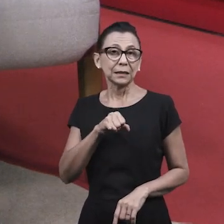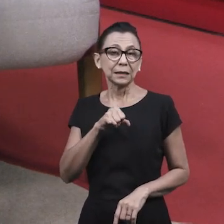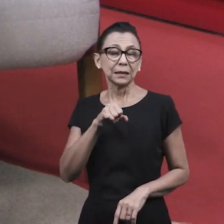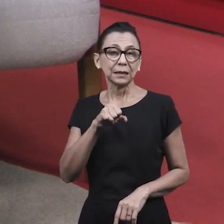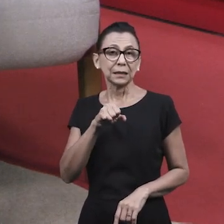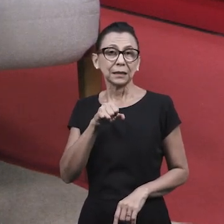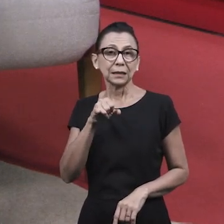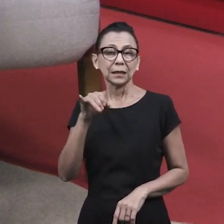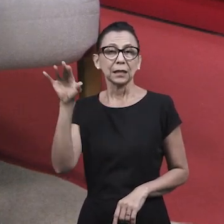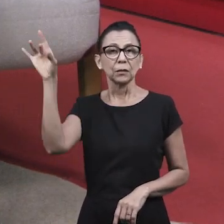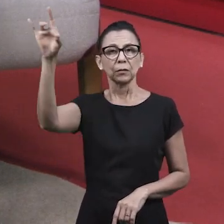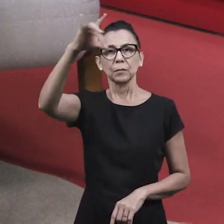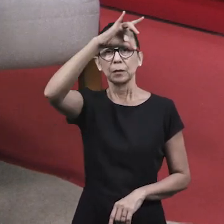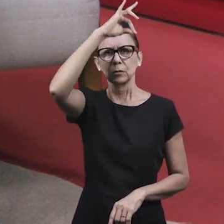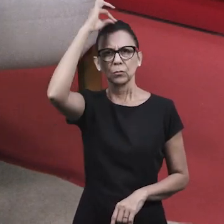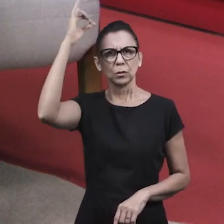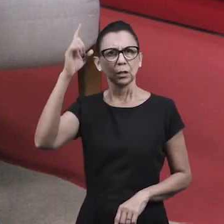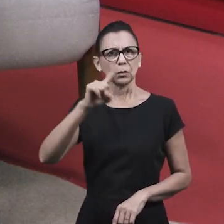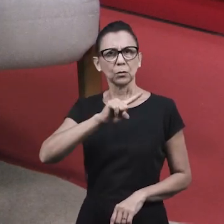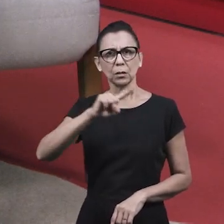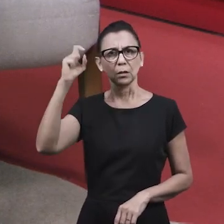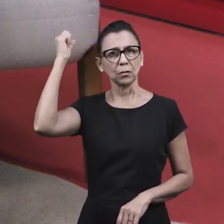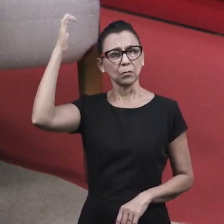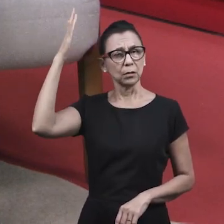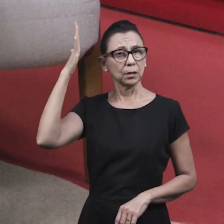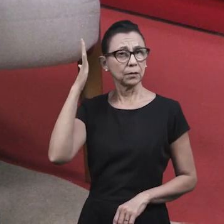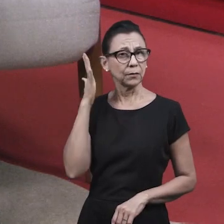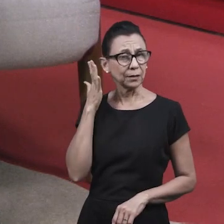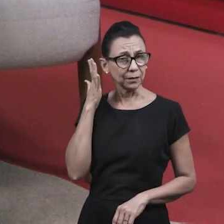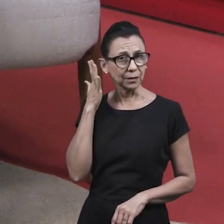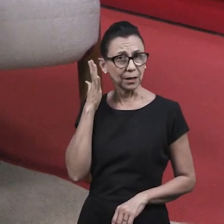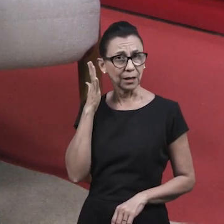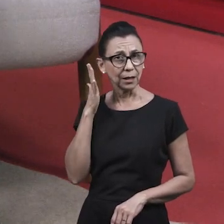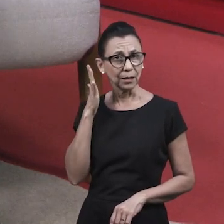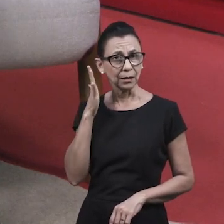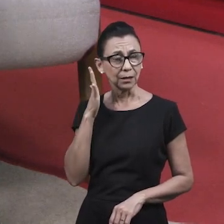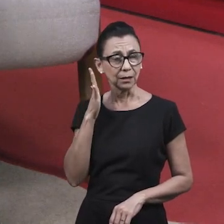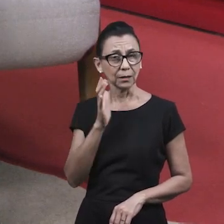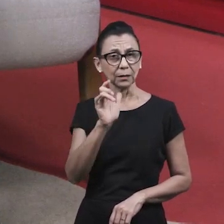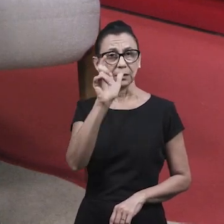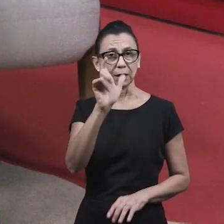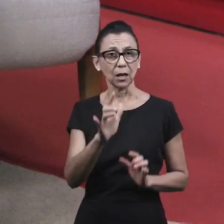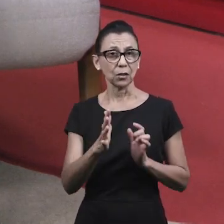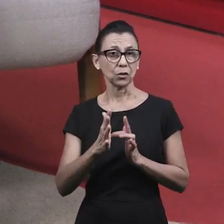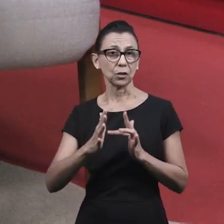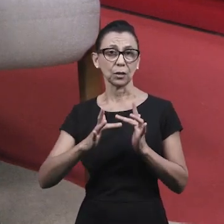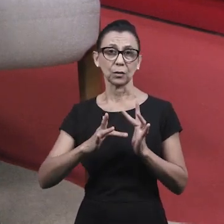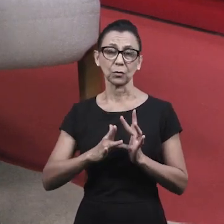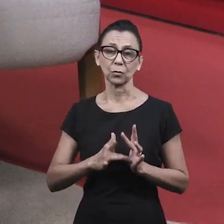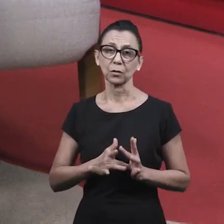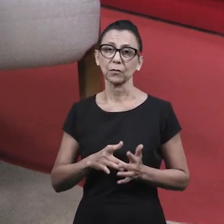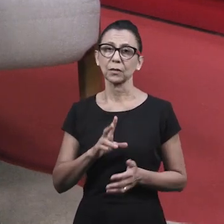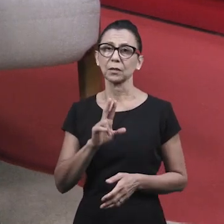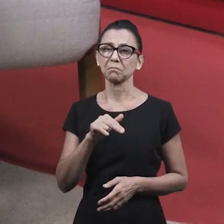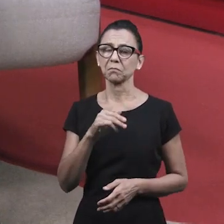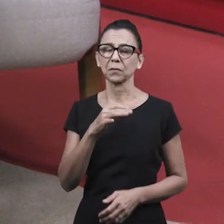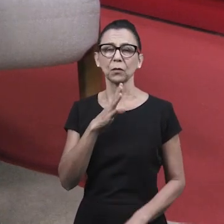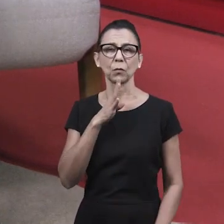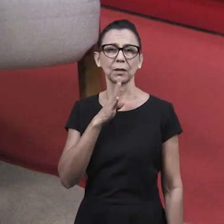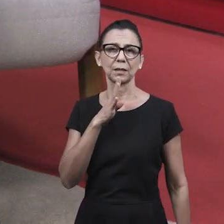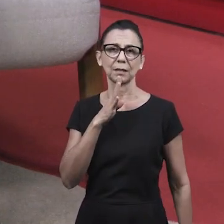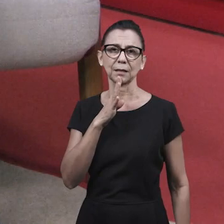pouvez pas connaître le Seigneur Jésus. Vous pouvez connaître le christianisme, une religion, mais seulement le